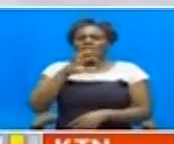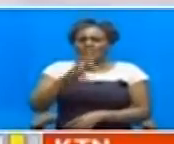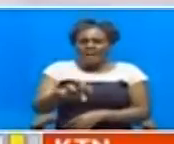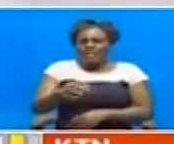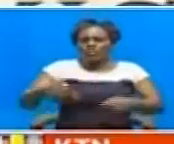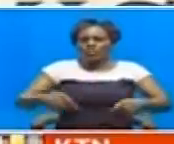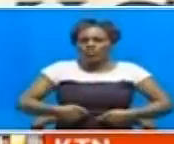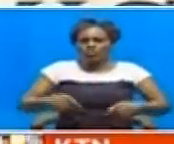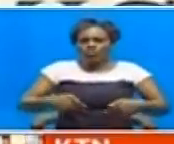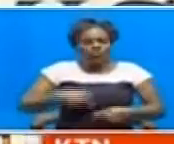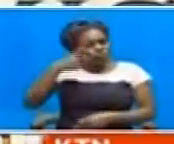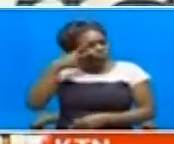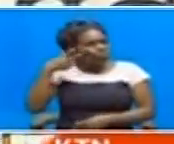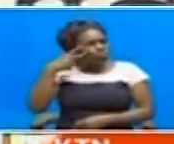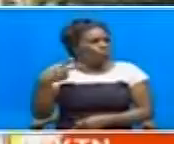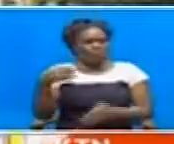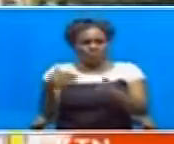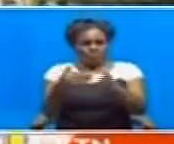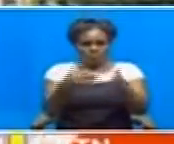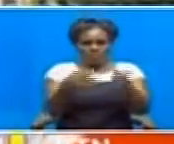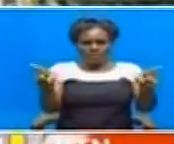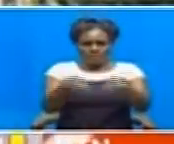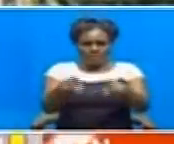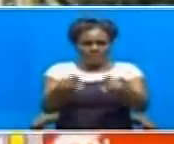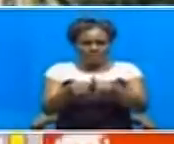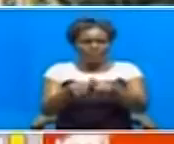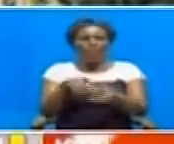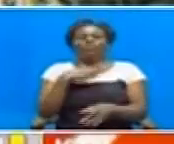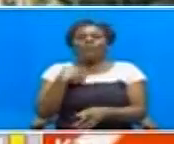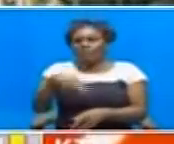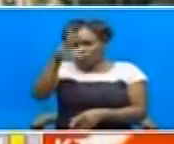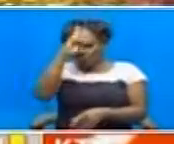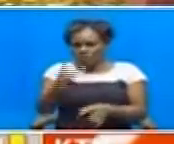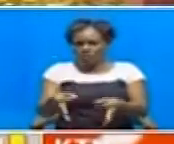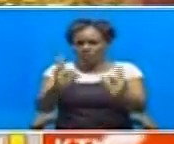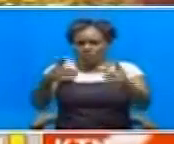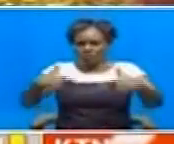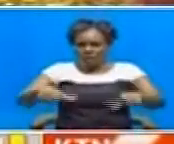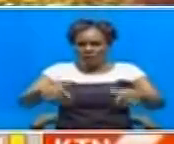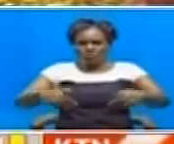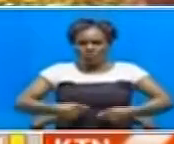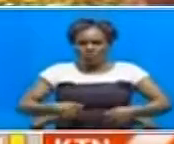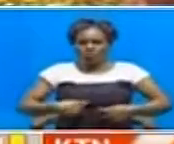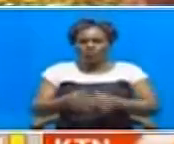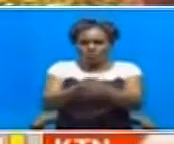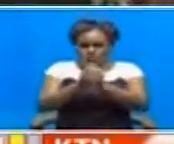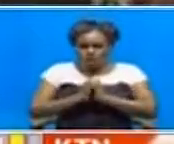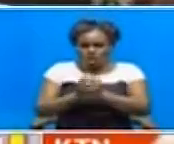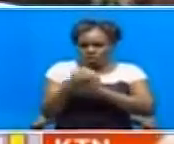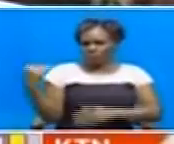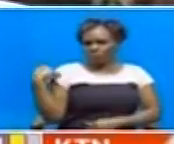wanaotekeleza vitendo vya ugaidi kwa kisingizio cha dini, na pia kuwataka maafisa wa polisi kuwaruhusu vijana kuswali bila ya